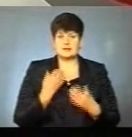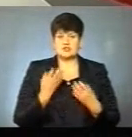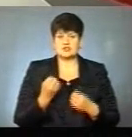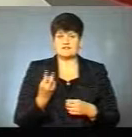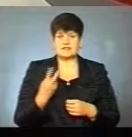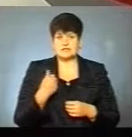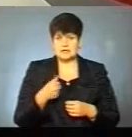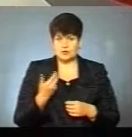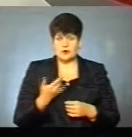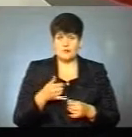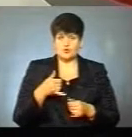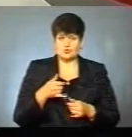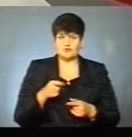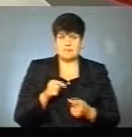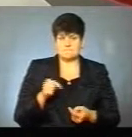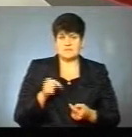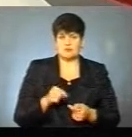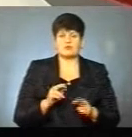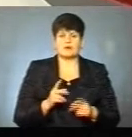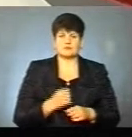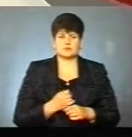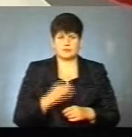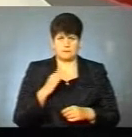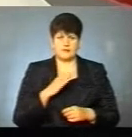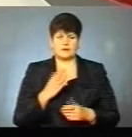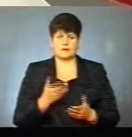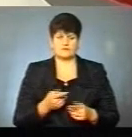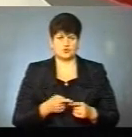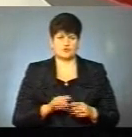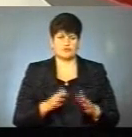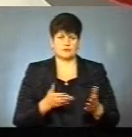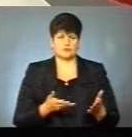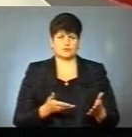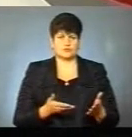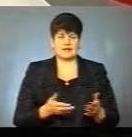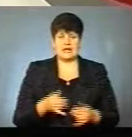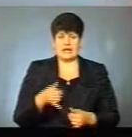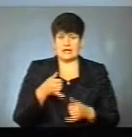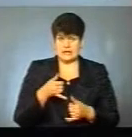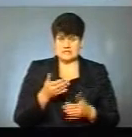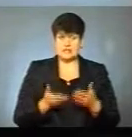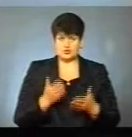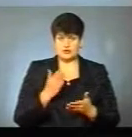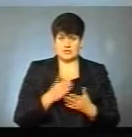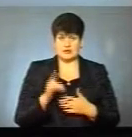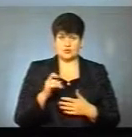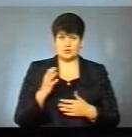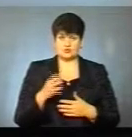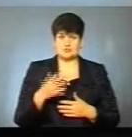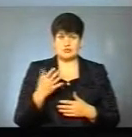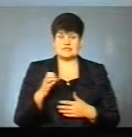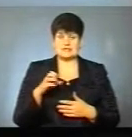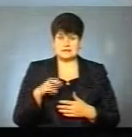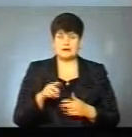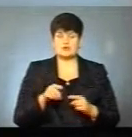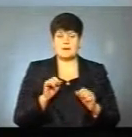12 років, але по зросту вона підходить, як діяти батькам в цьому випадку? Ну, ріст, якщо в неї є ріст 145 см, тобто